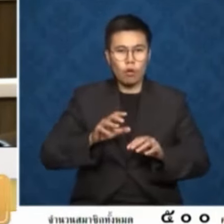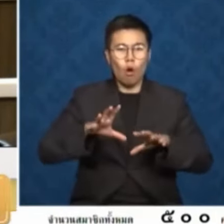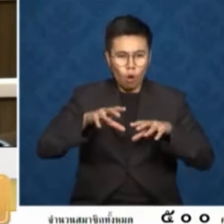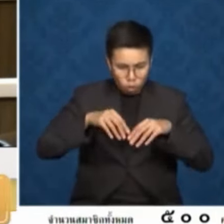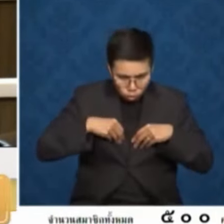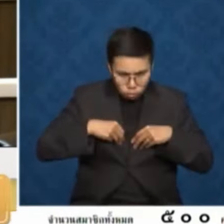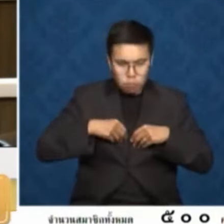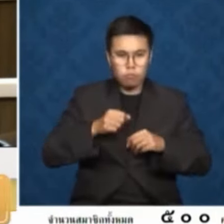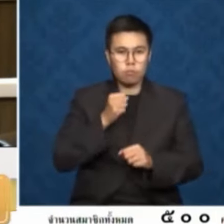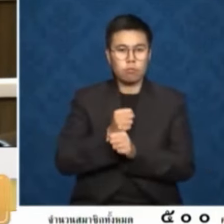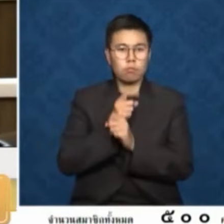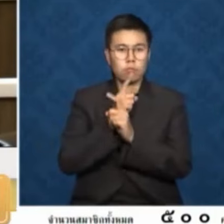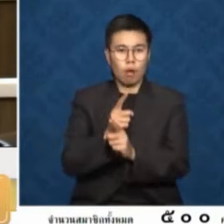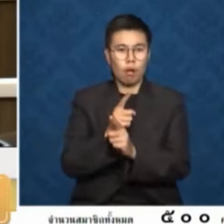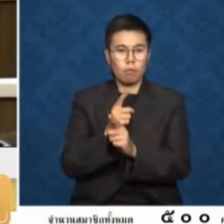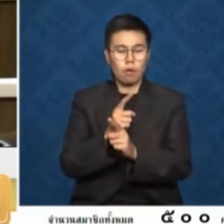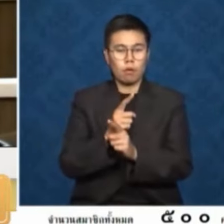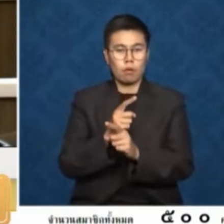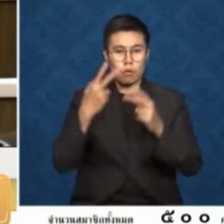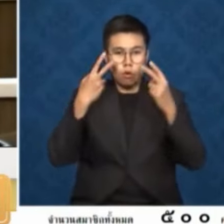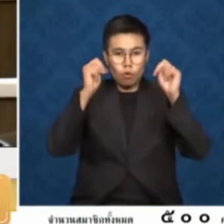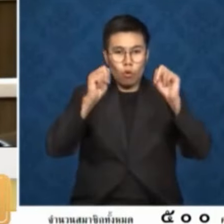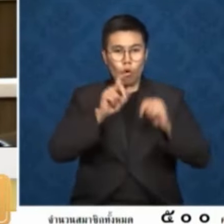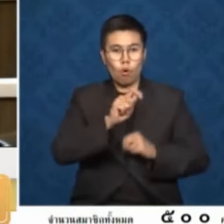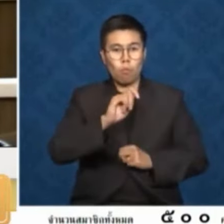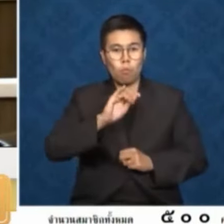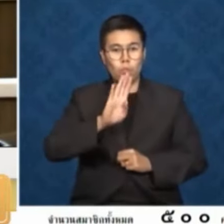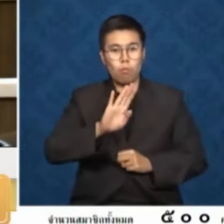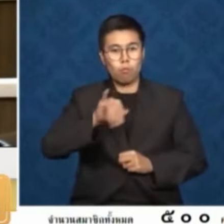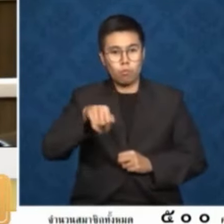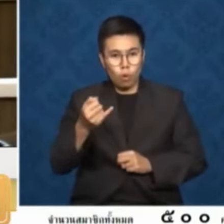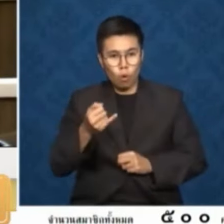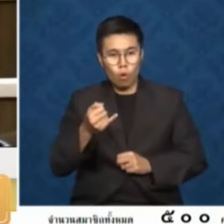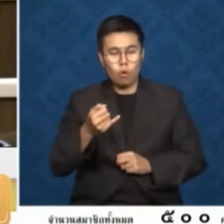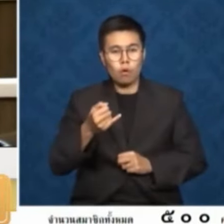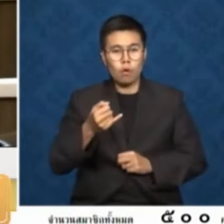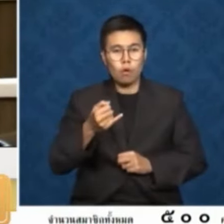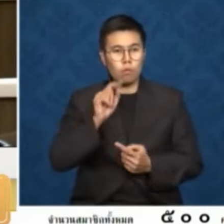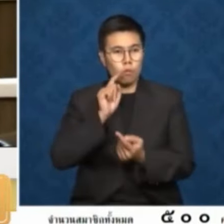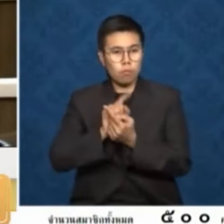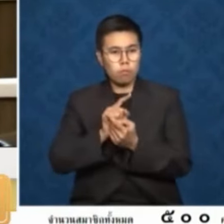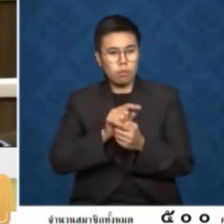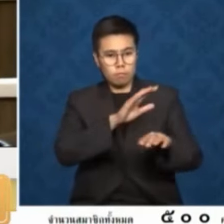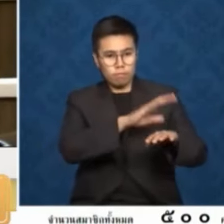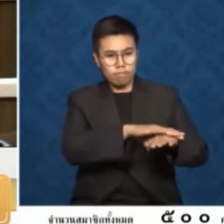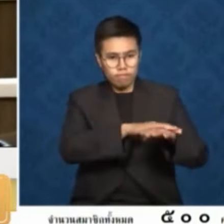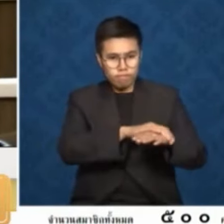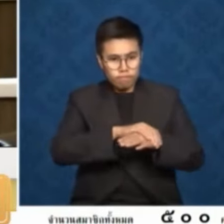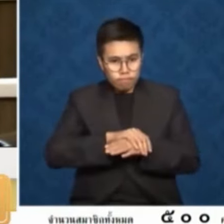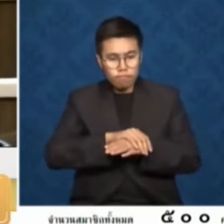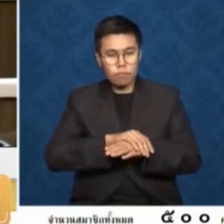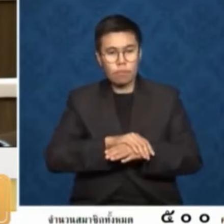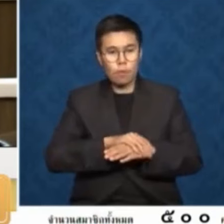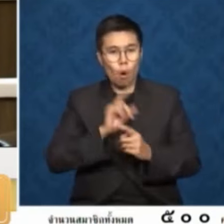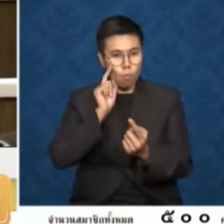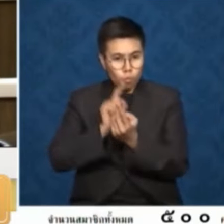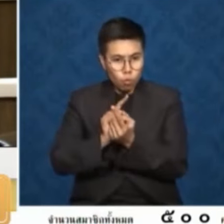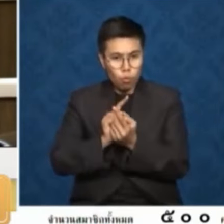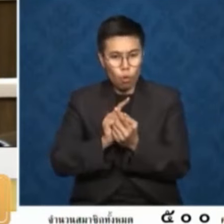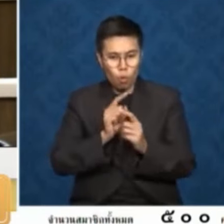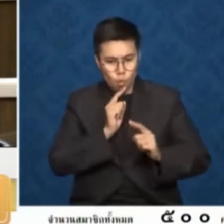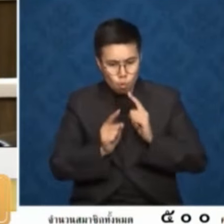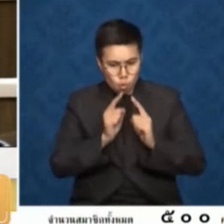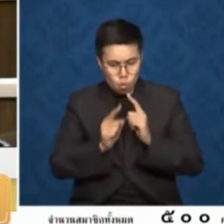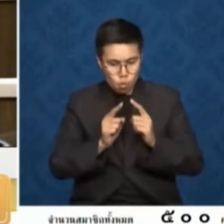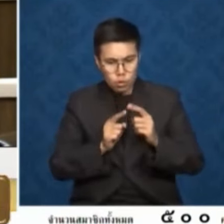เหรอครับนายกอบจหลายท่านครับเจอเรียกเข้าไปปรับทัศนคตินะ